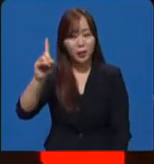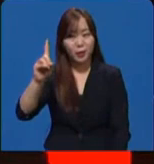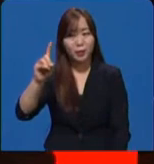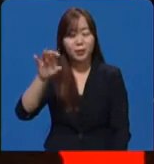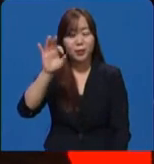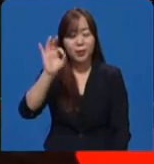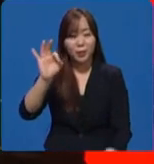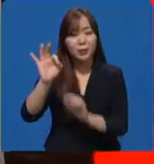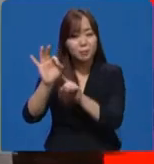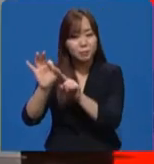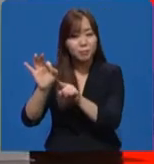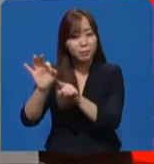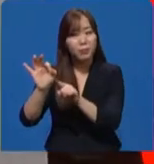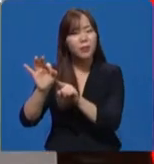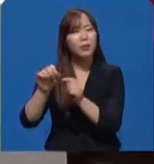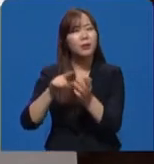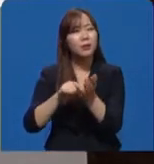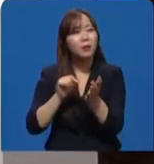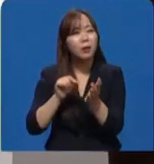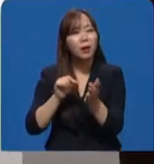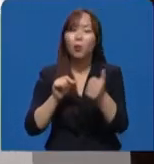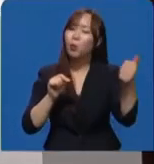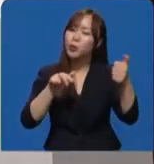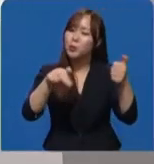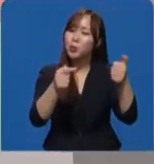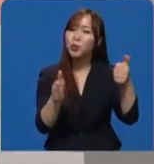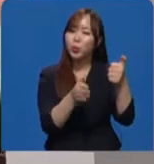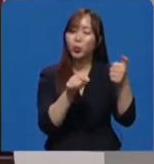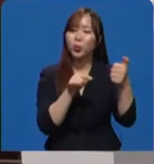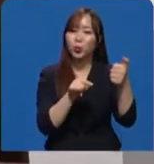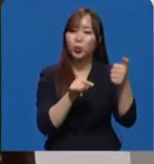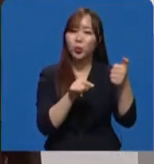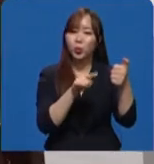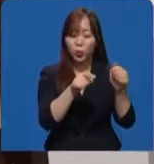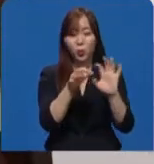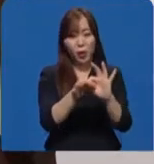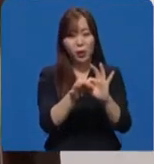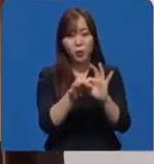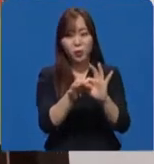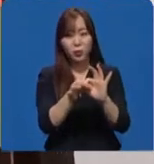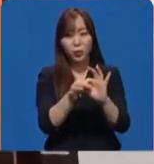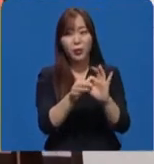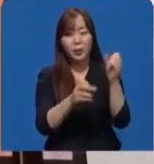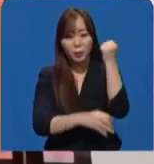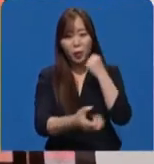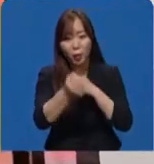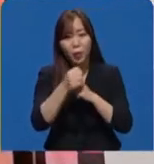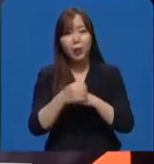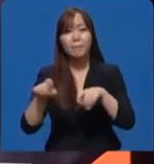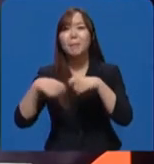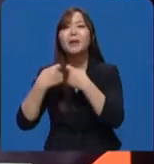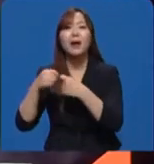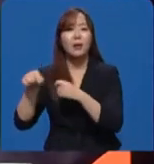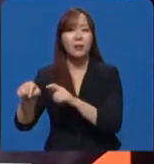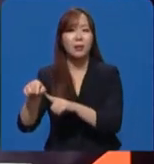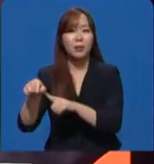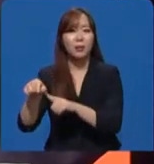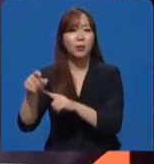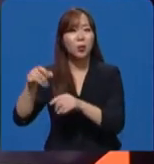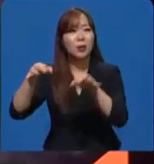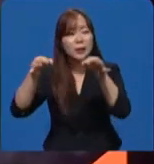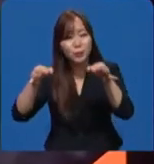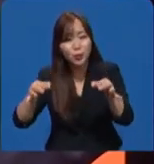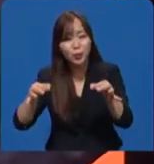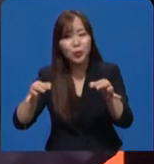예. 예, 이 부분이 한 이 50조 가까이 되는데요. 예. 이 부분을 시드머니로 하고 예. 민간 아, 그리고 금융